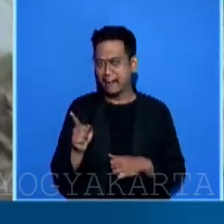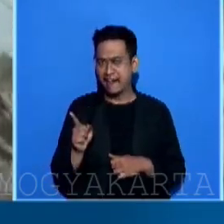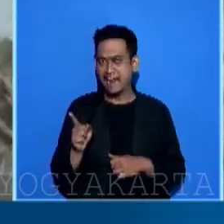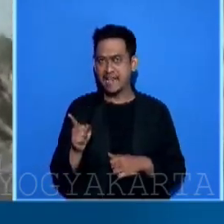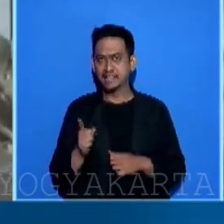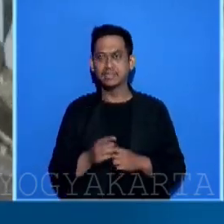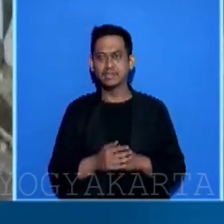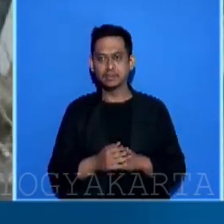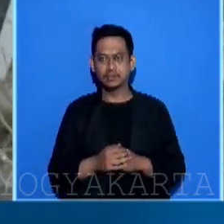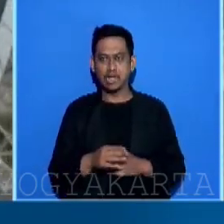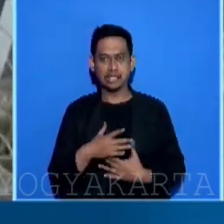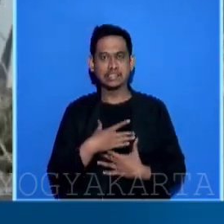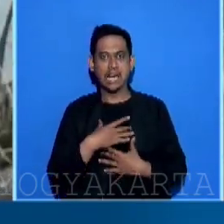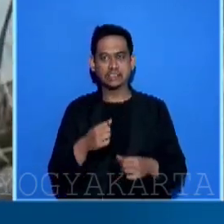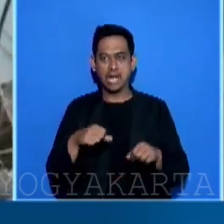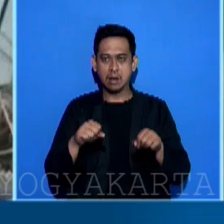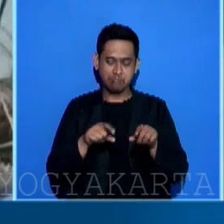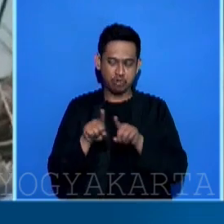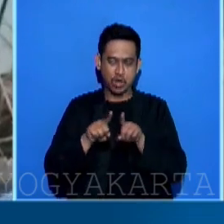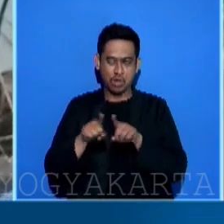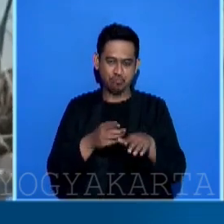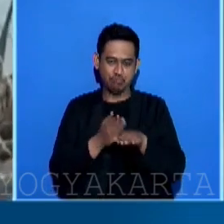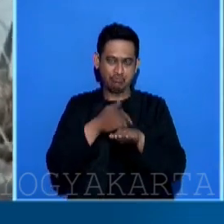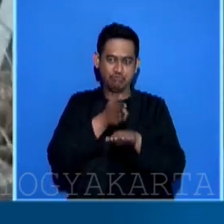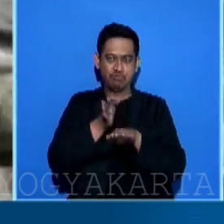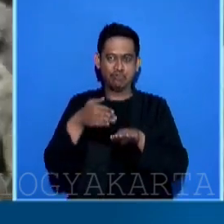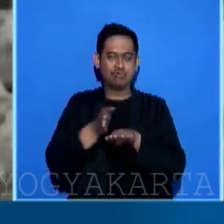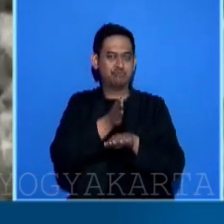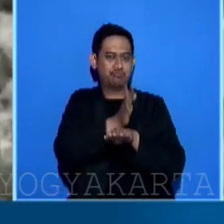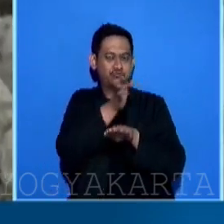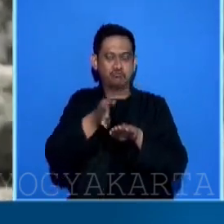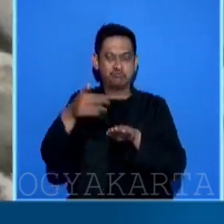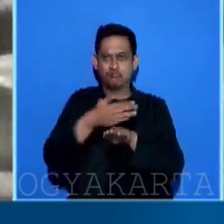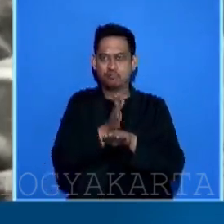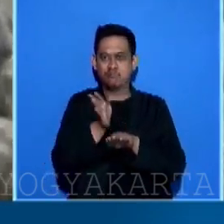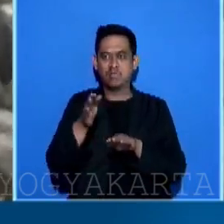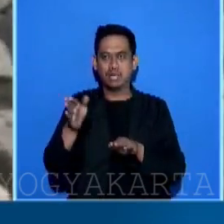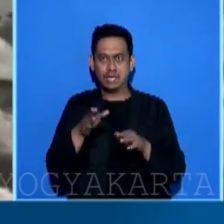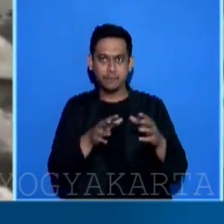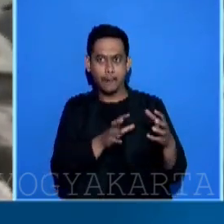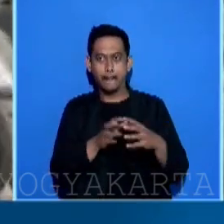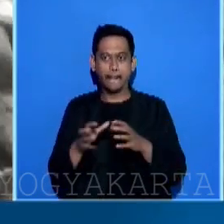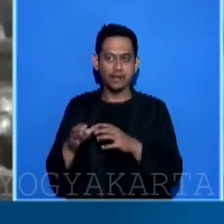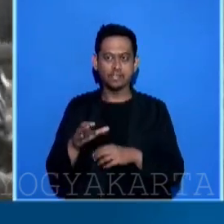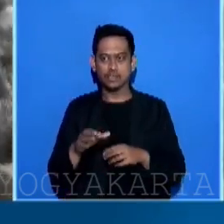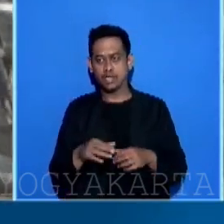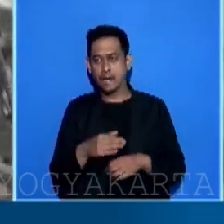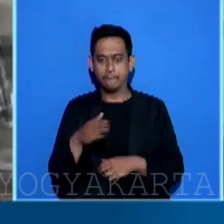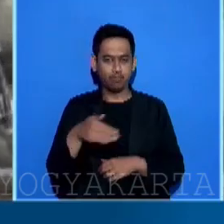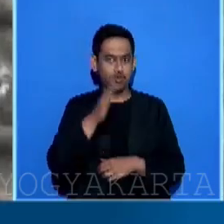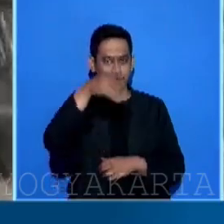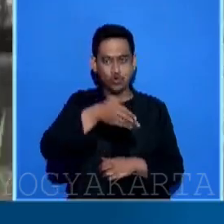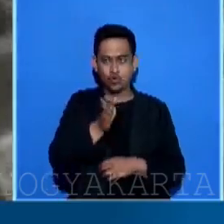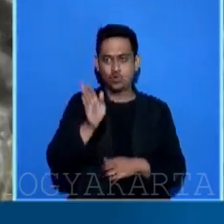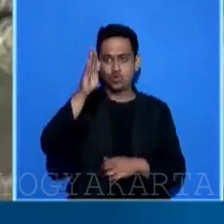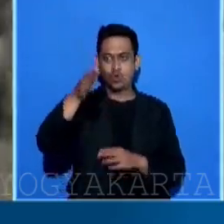Mereka tampak antusias saling bersaing beradu ketangkasan memacu di trek berpasir berbatu dan berlumpur dengan penuh rintangan di arena seluas